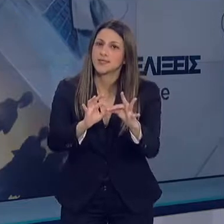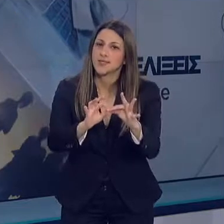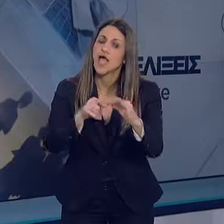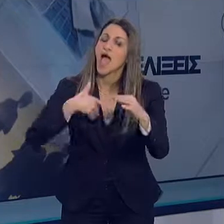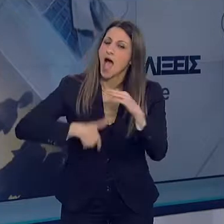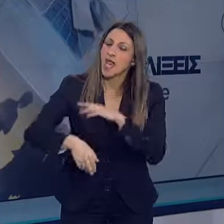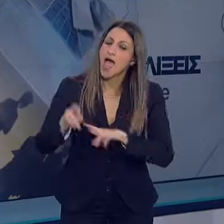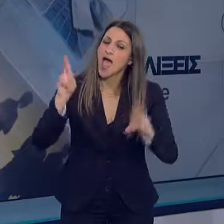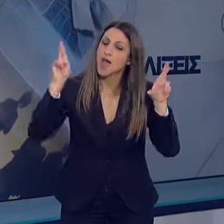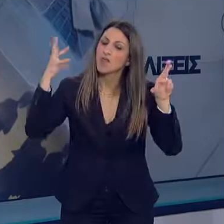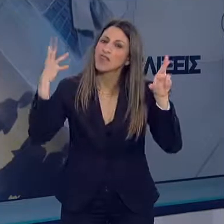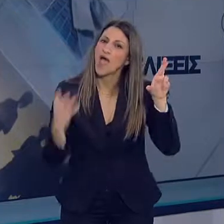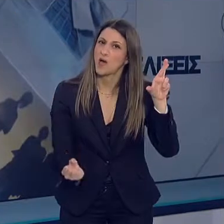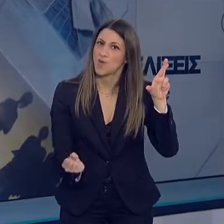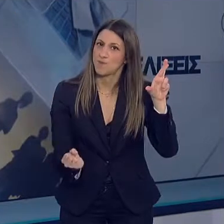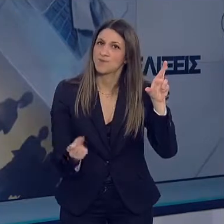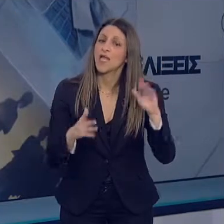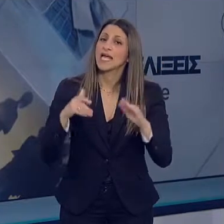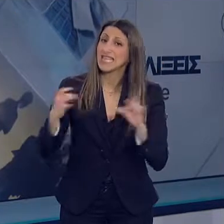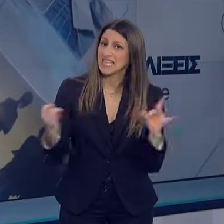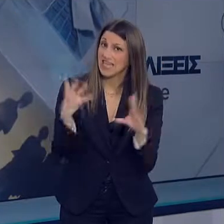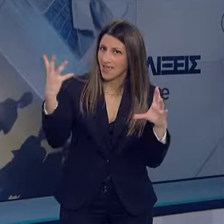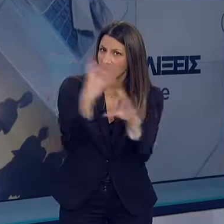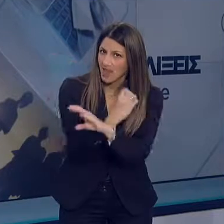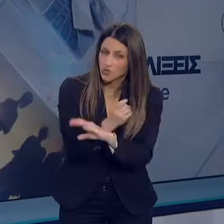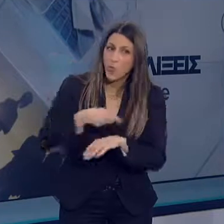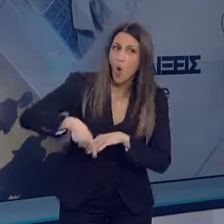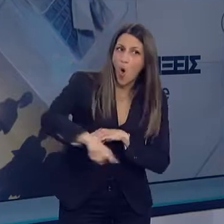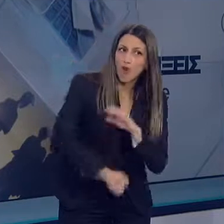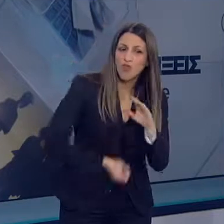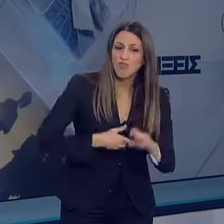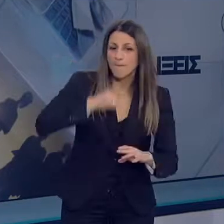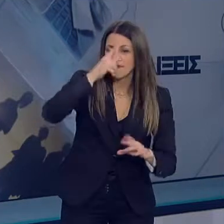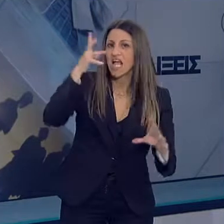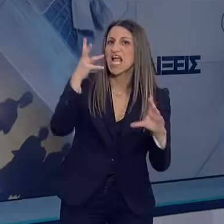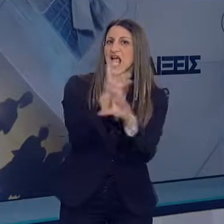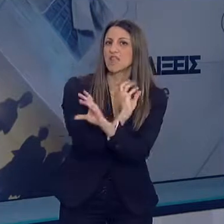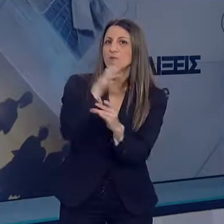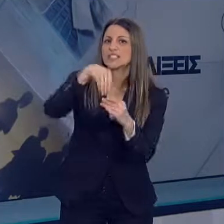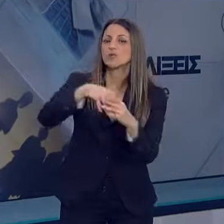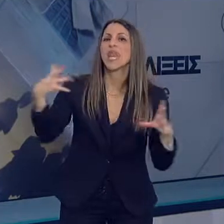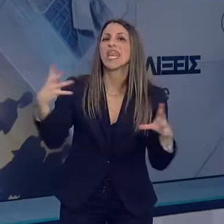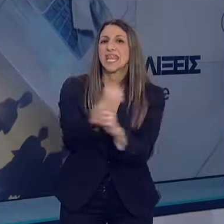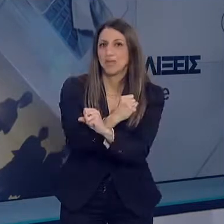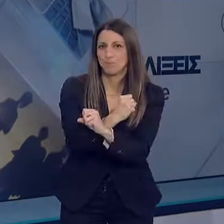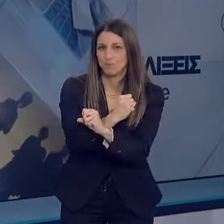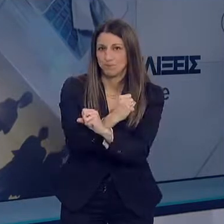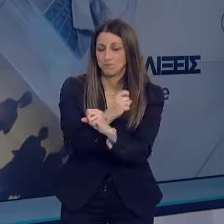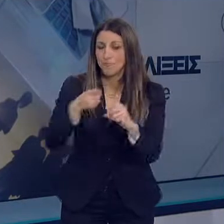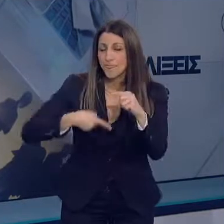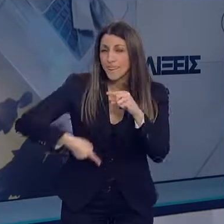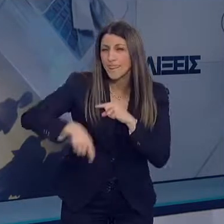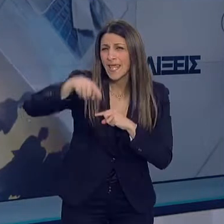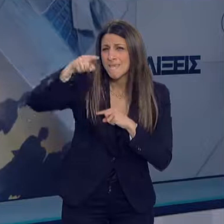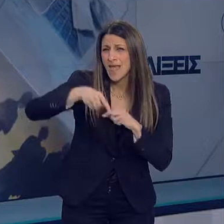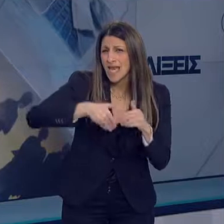βροντοφωνάξει: ναι, ήμουν και εγώ εκεί. Σε αυτή τη μάχη πολέμησα και νίκησα. Αγαπημένοι μου συμπολίτες, τις επόμενες